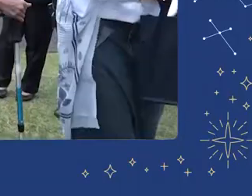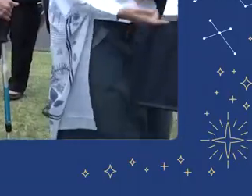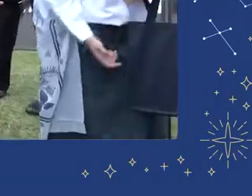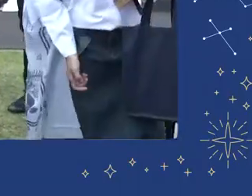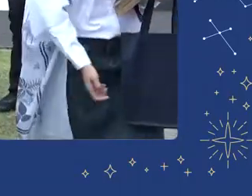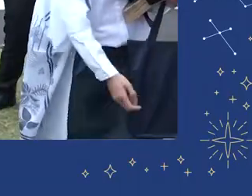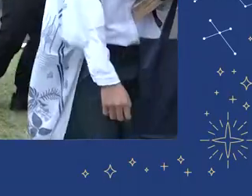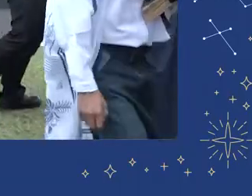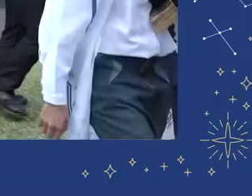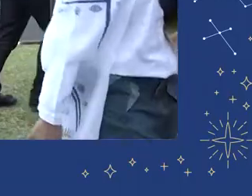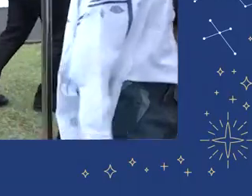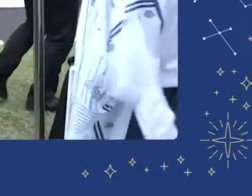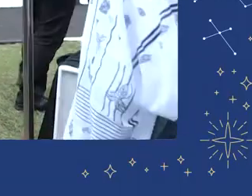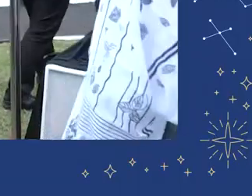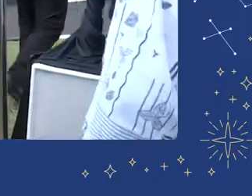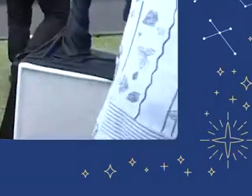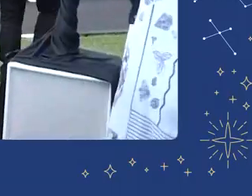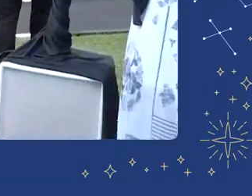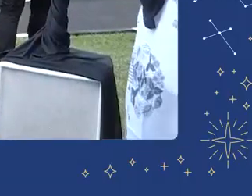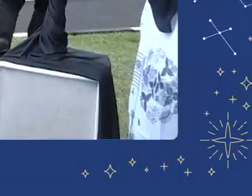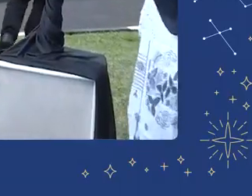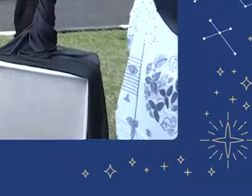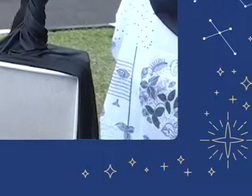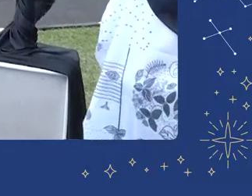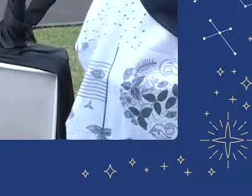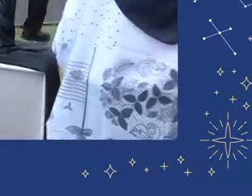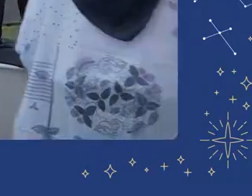jajarannya dan seluruh tamu kehormatan